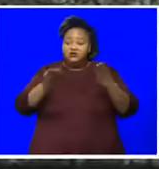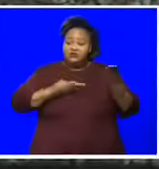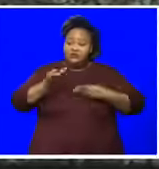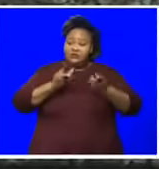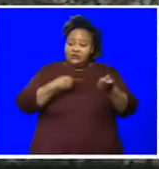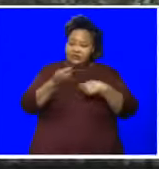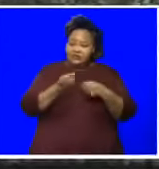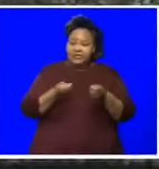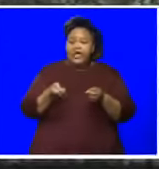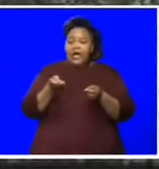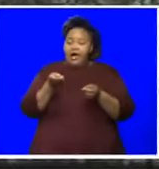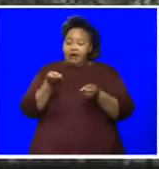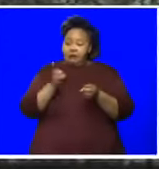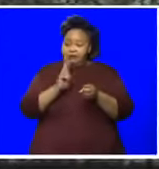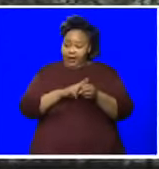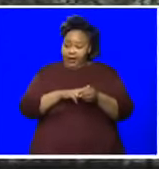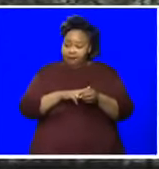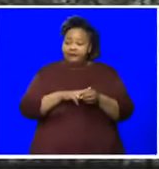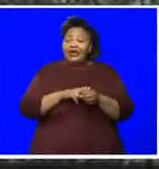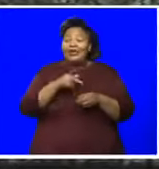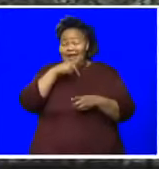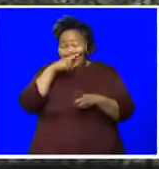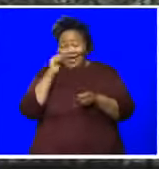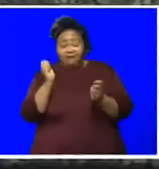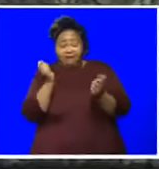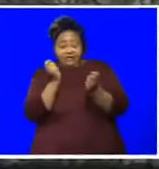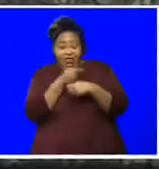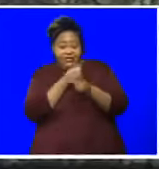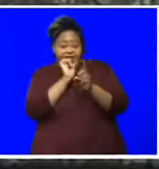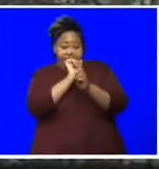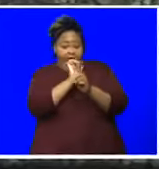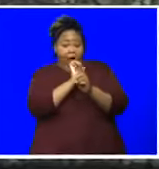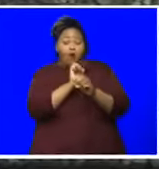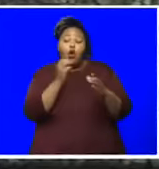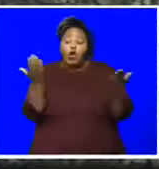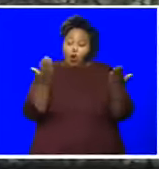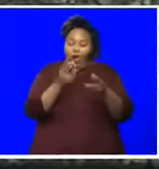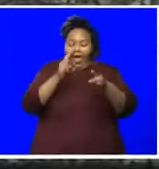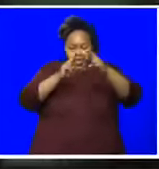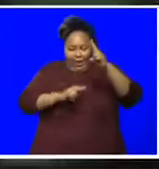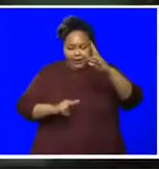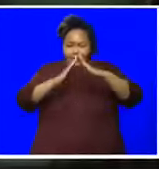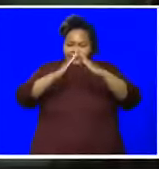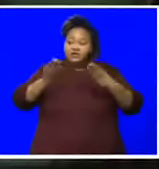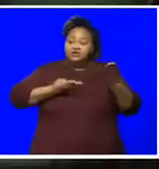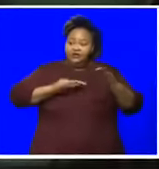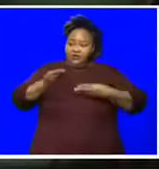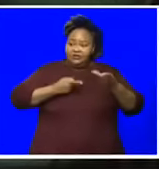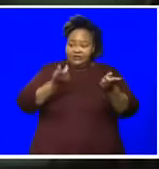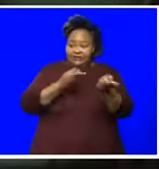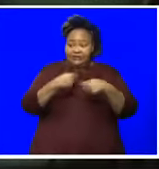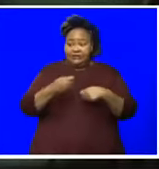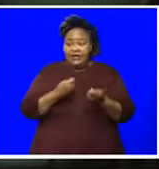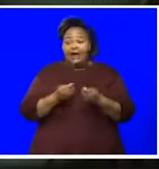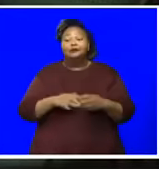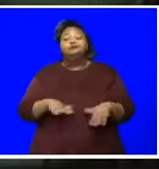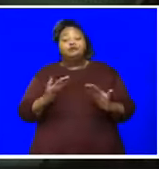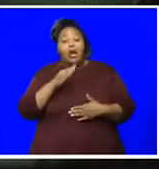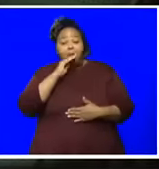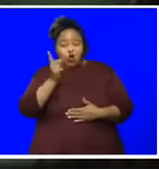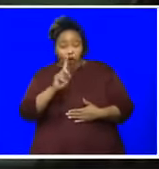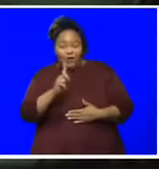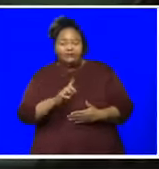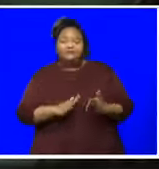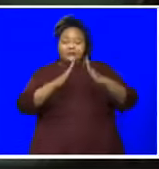comments. So lenza base exponent ita iphendula comments. Mapalane wetinkampani